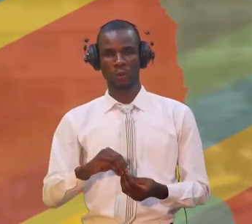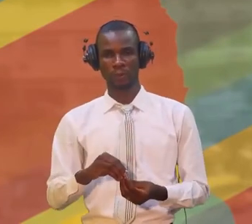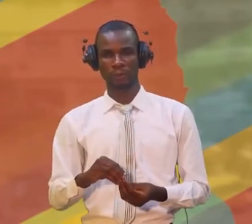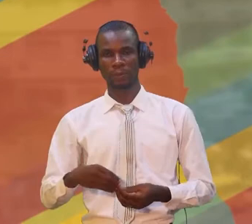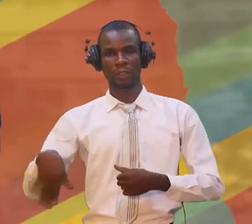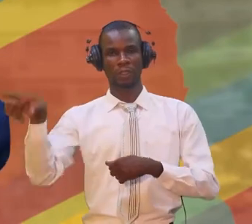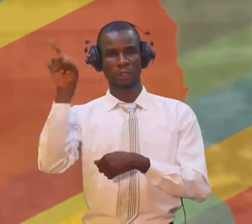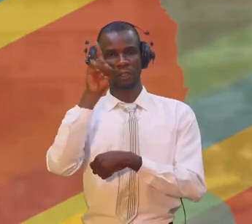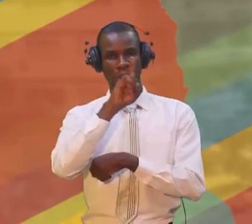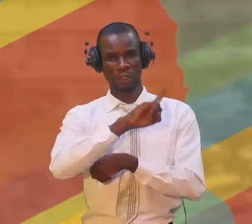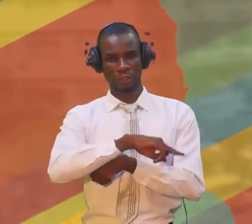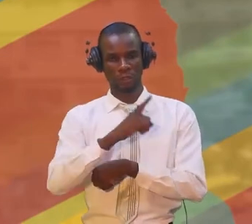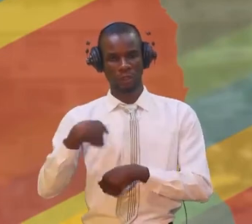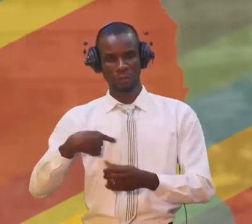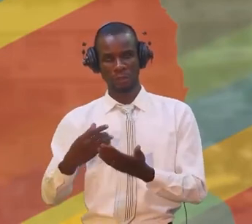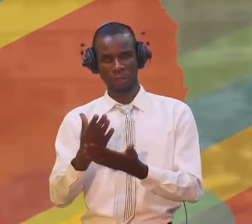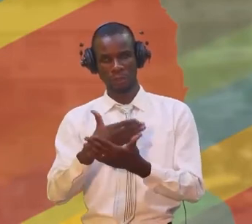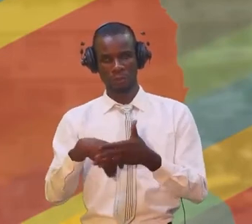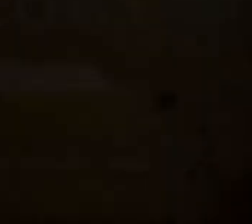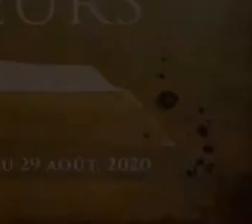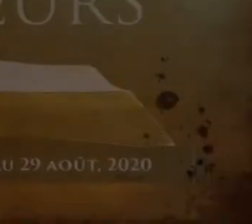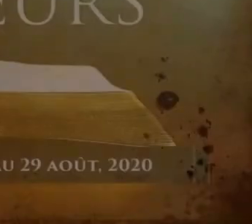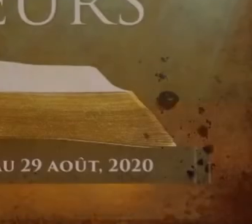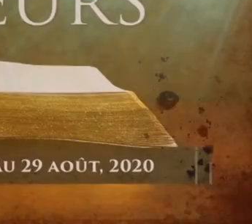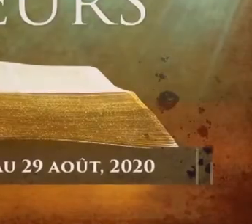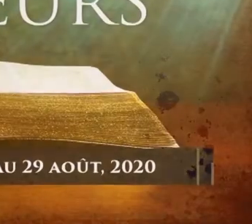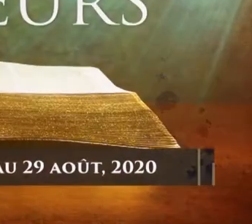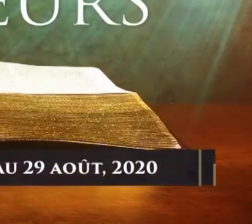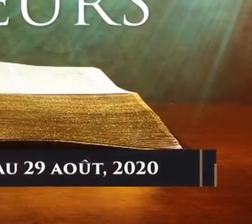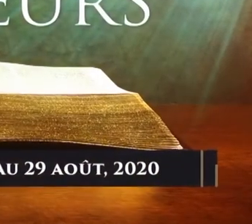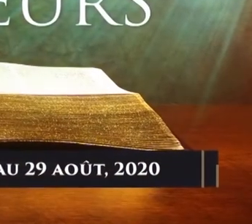yake. Leo ni siku ingine, umrudilie Bwana.